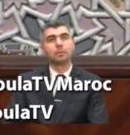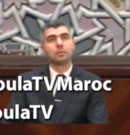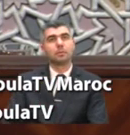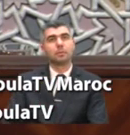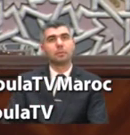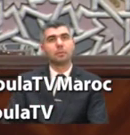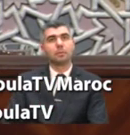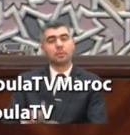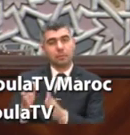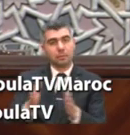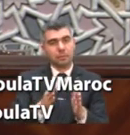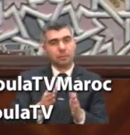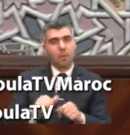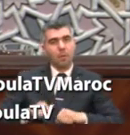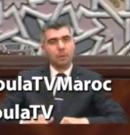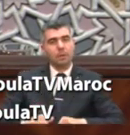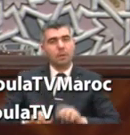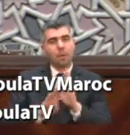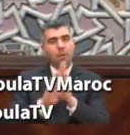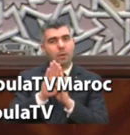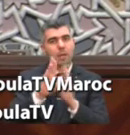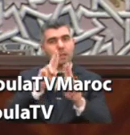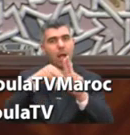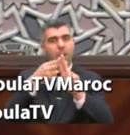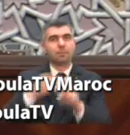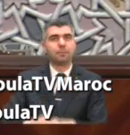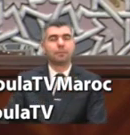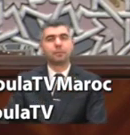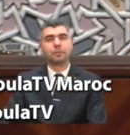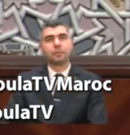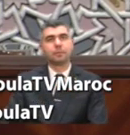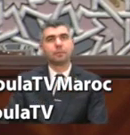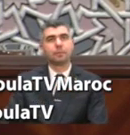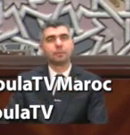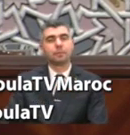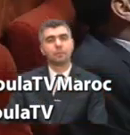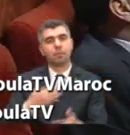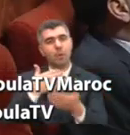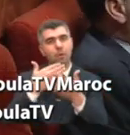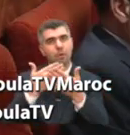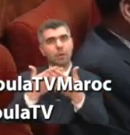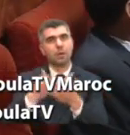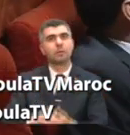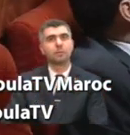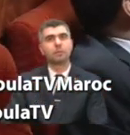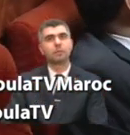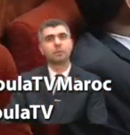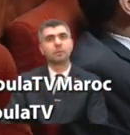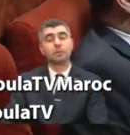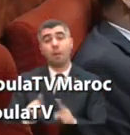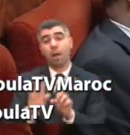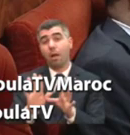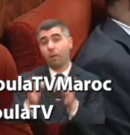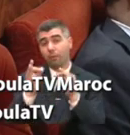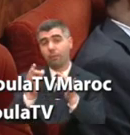لا تعقيب إضافي، تفضلوا سيد وزير الدولة للرد. شكرا سيد نائب المحترم. فقط أشير إلى